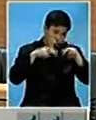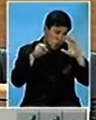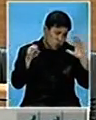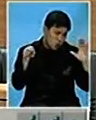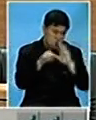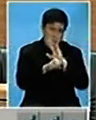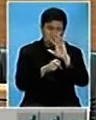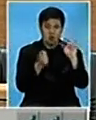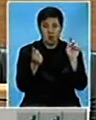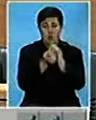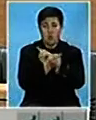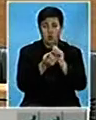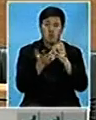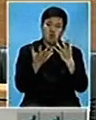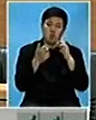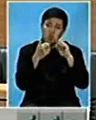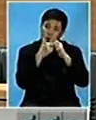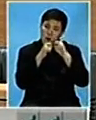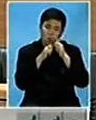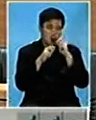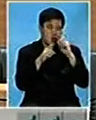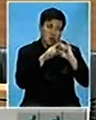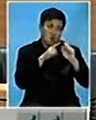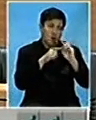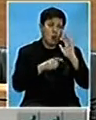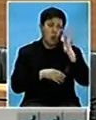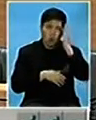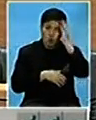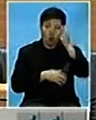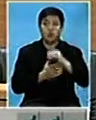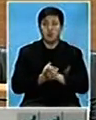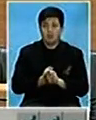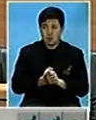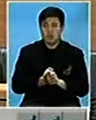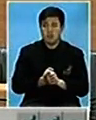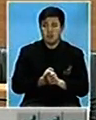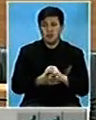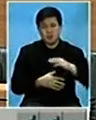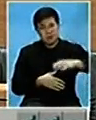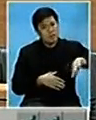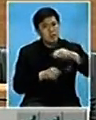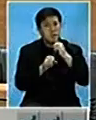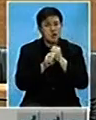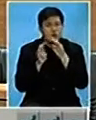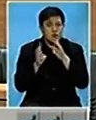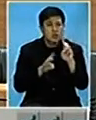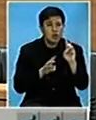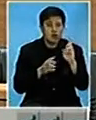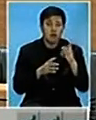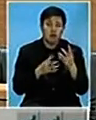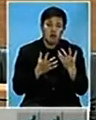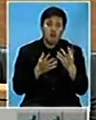คมดักปัญหาทุกปัญหาได้ในสังคมอนาคตเราจะทำอย่างไรจึงจะทำ